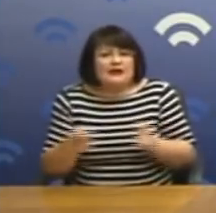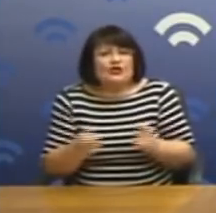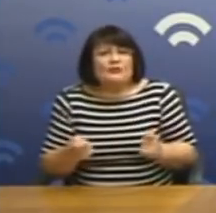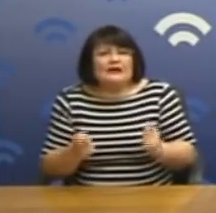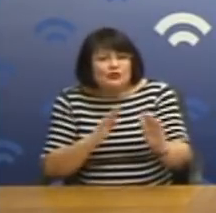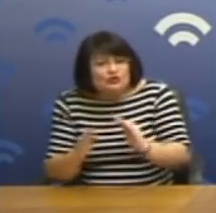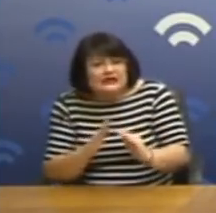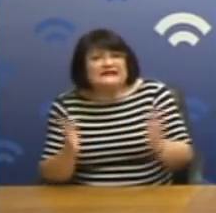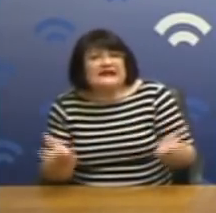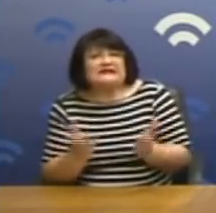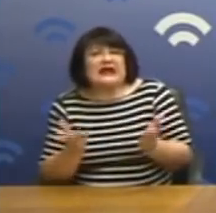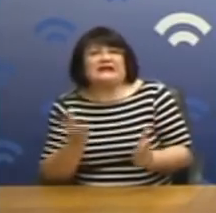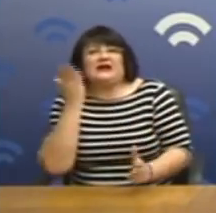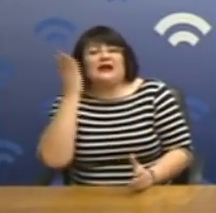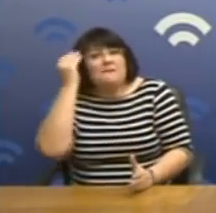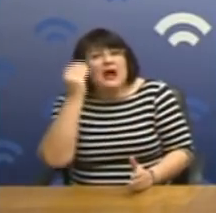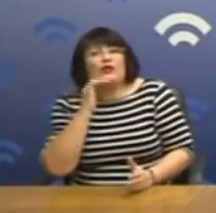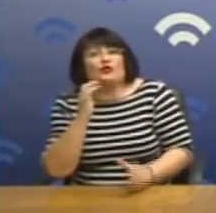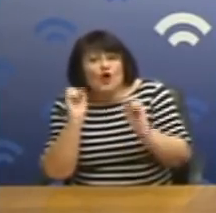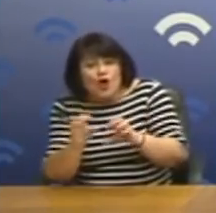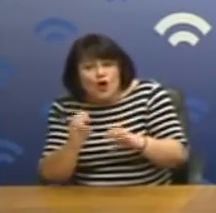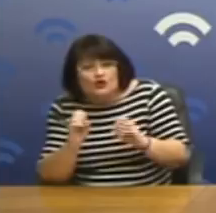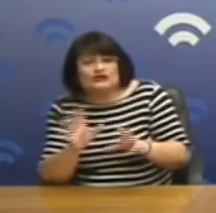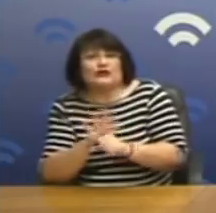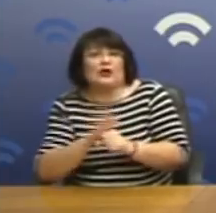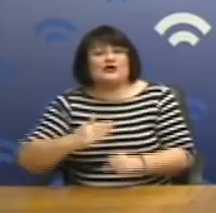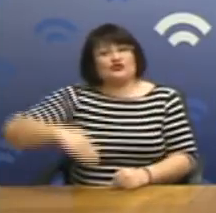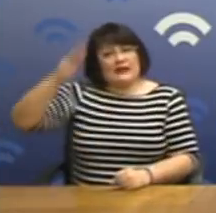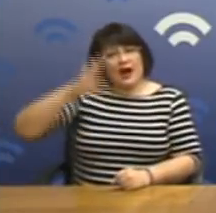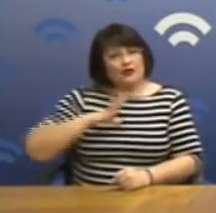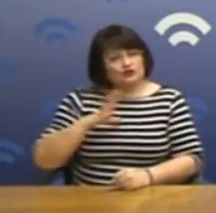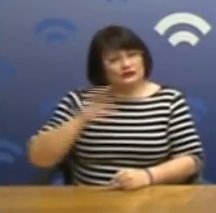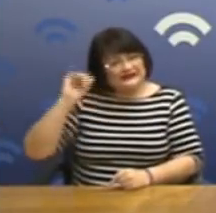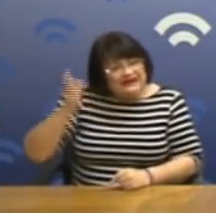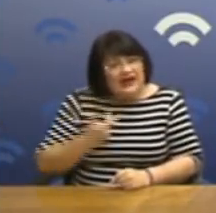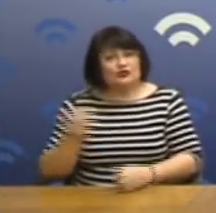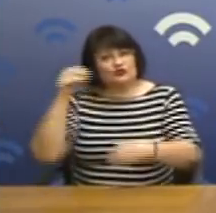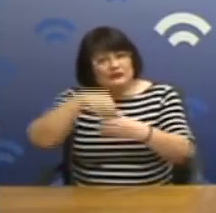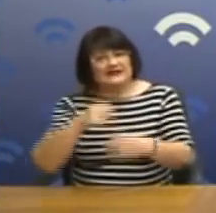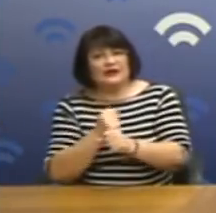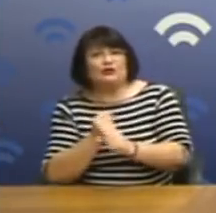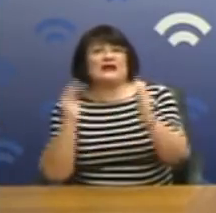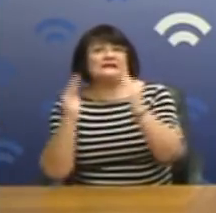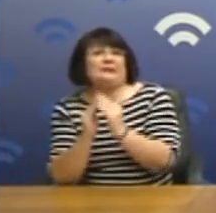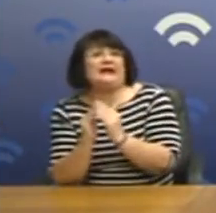τουλάχιστον εκμάθησης της ελληνικής γλώσσας στους ενήλικες, ένταξής τους στην εργασία,